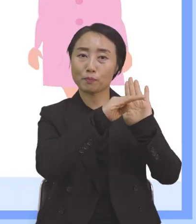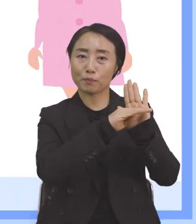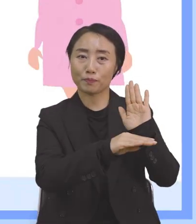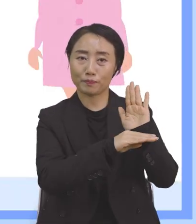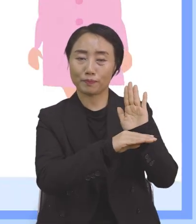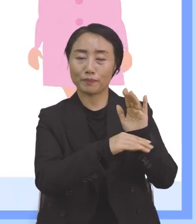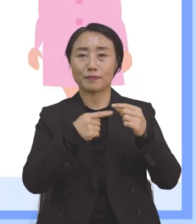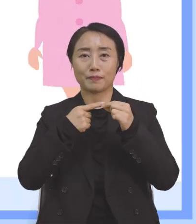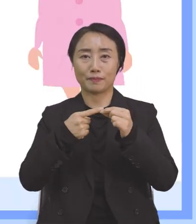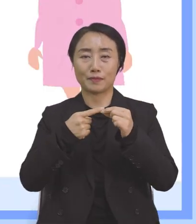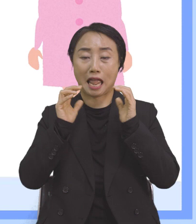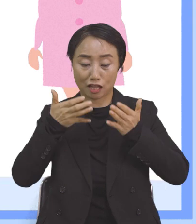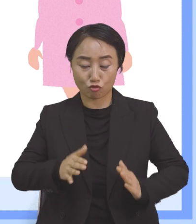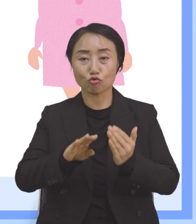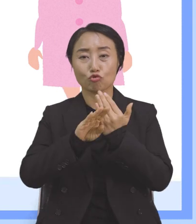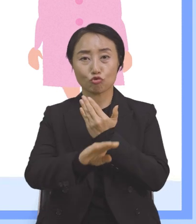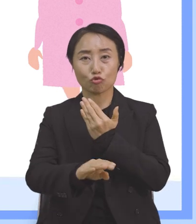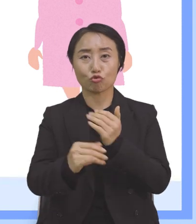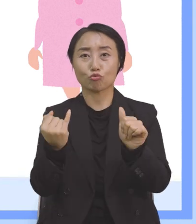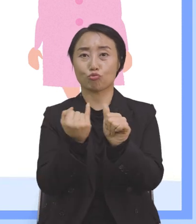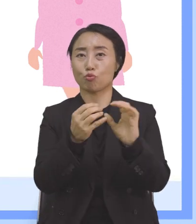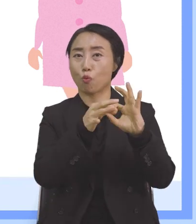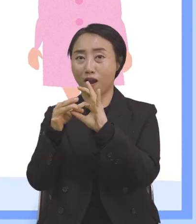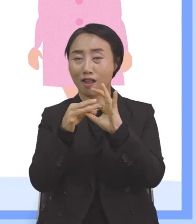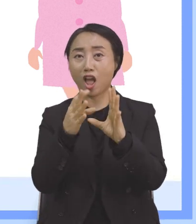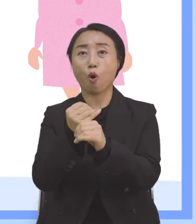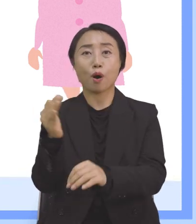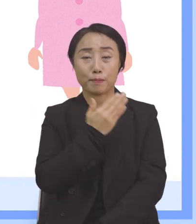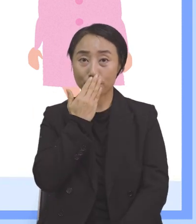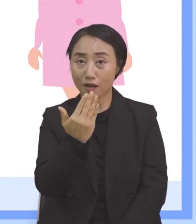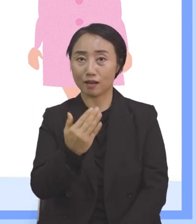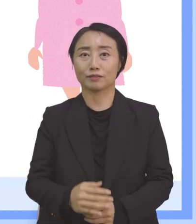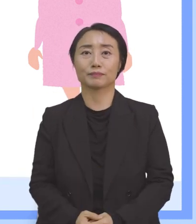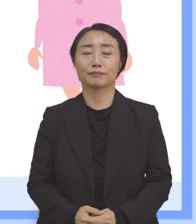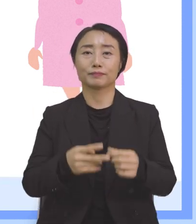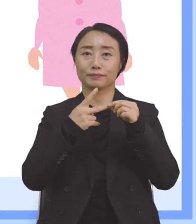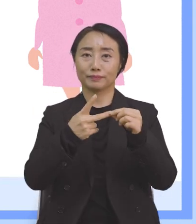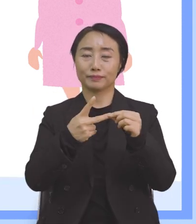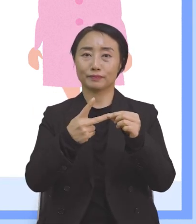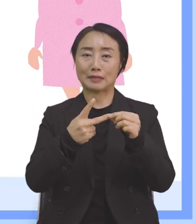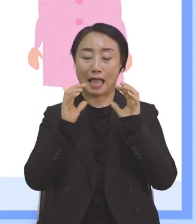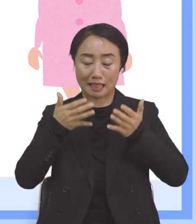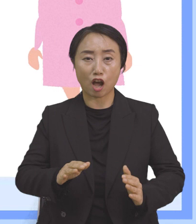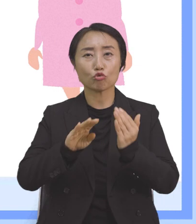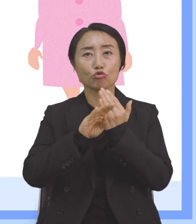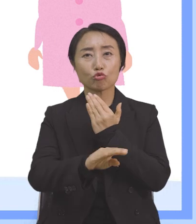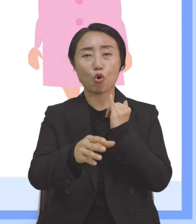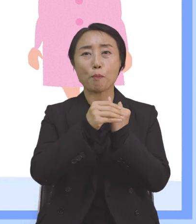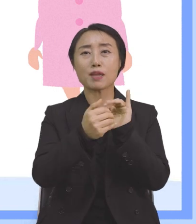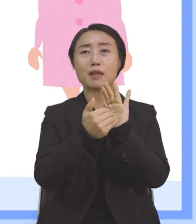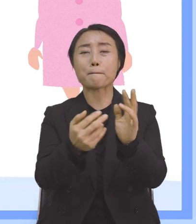목차 1. 출산 후 언제부터 부부관계가 가능할까요? 2. 출산 후 어떤